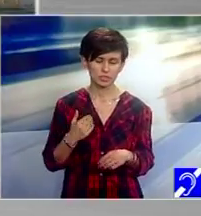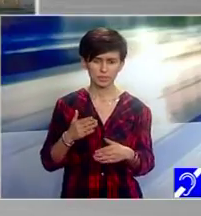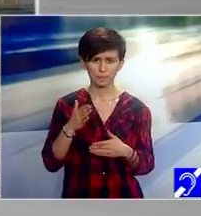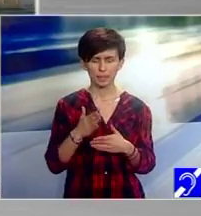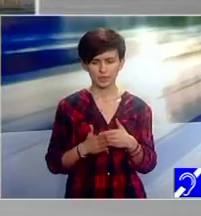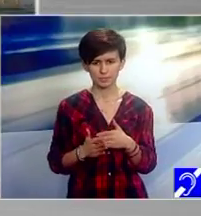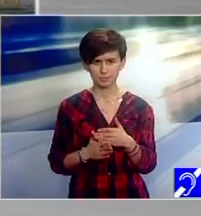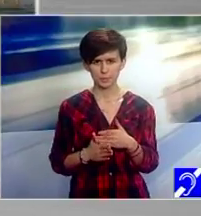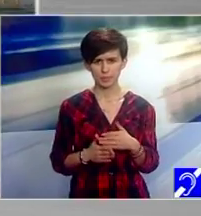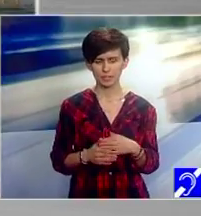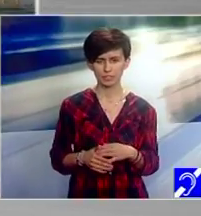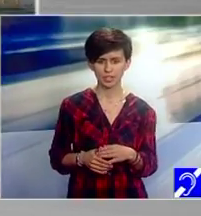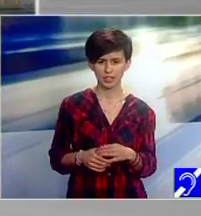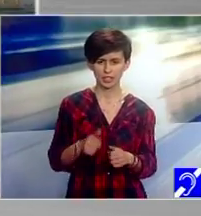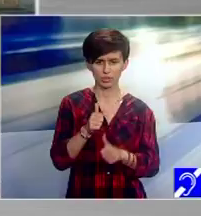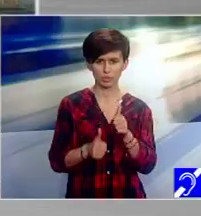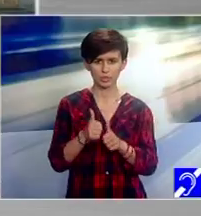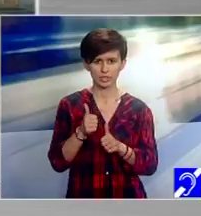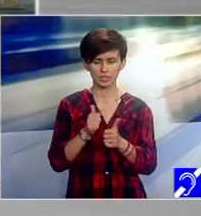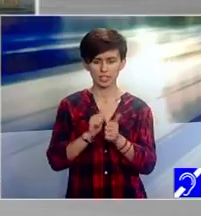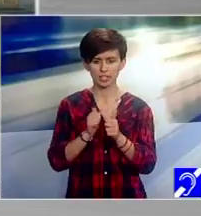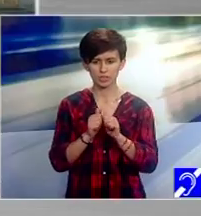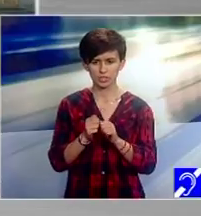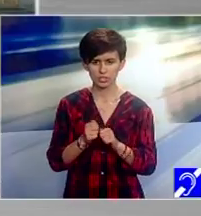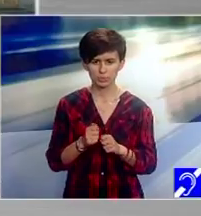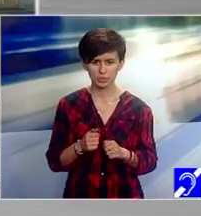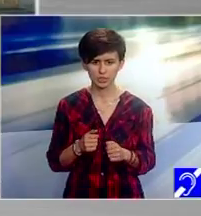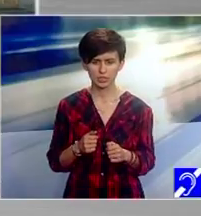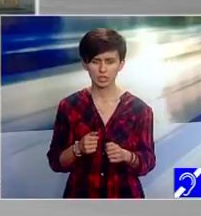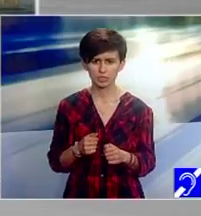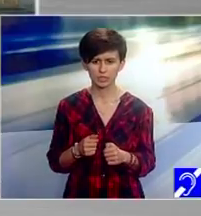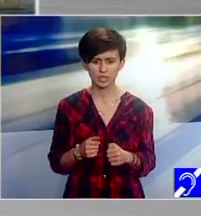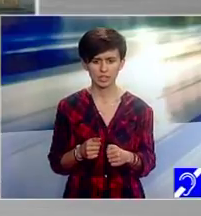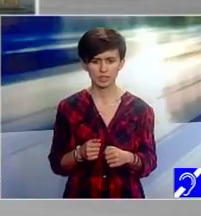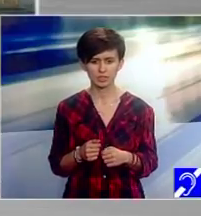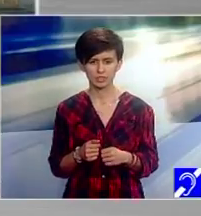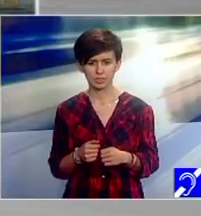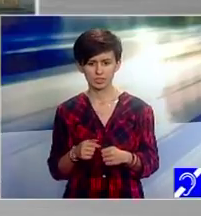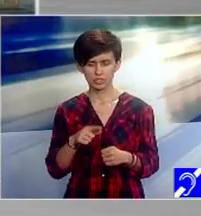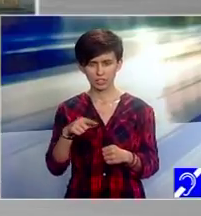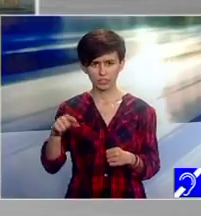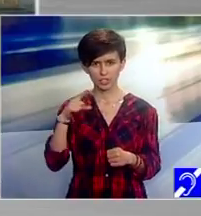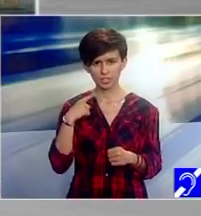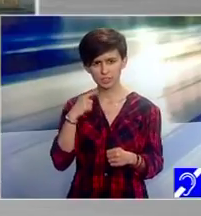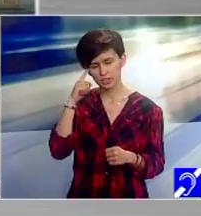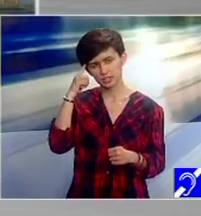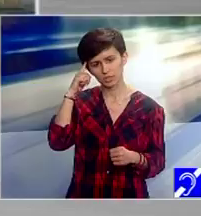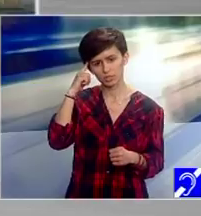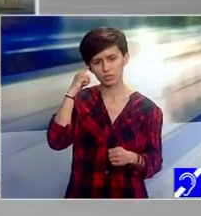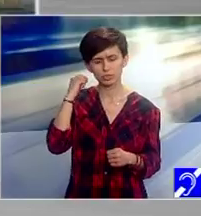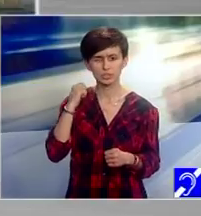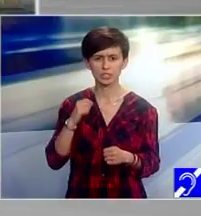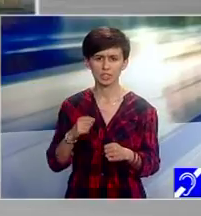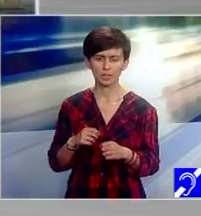finala competiției sportive la golbal. Care este deja sunteți cunoscuți în Europa pentru această echipă de golbal.